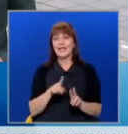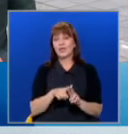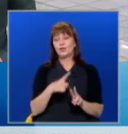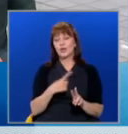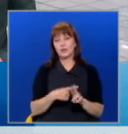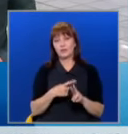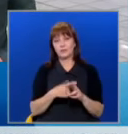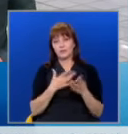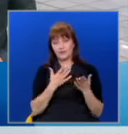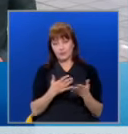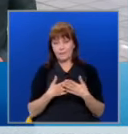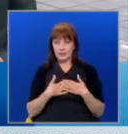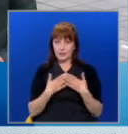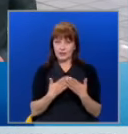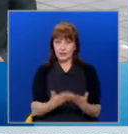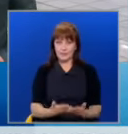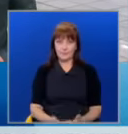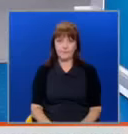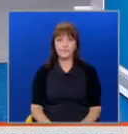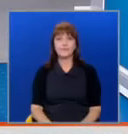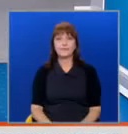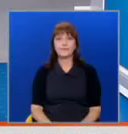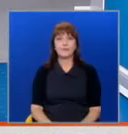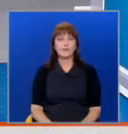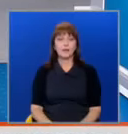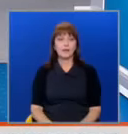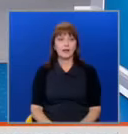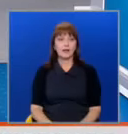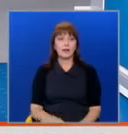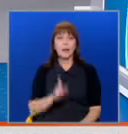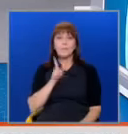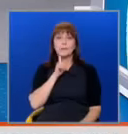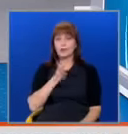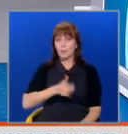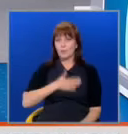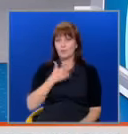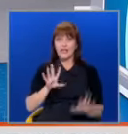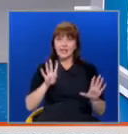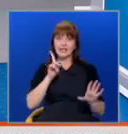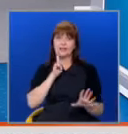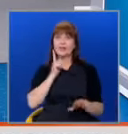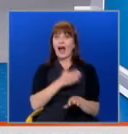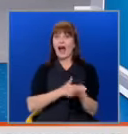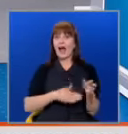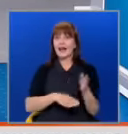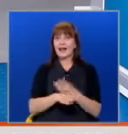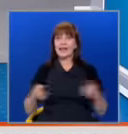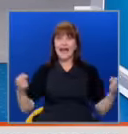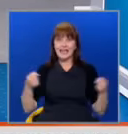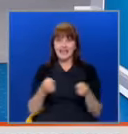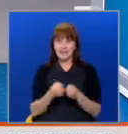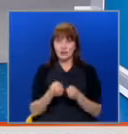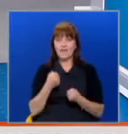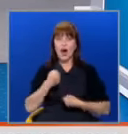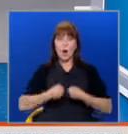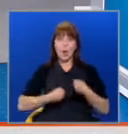за протеста на служителите от МВР днес. Мъж загина, 9 души бяха ранени при катастрофа между лек